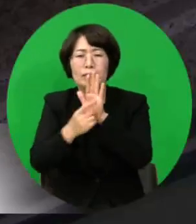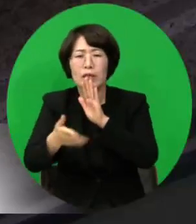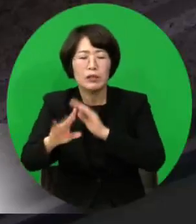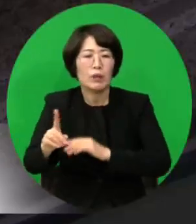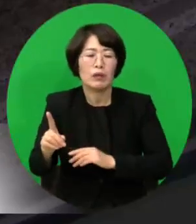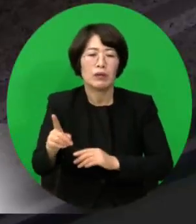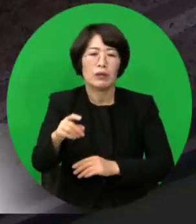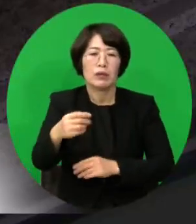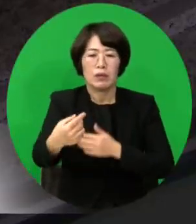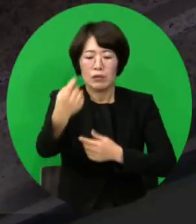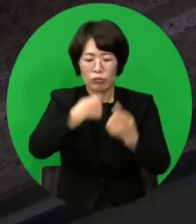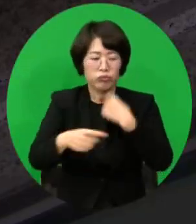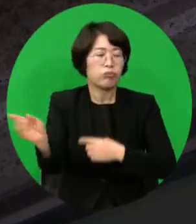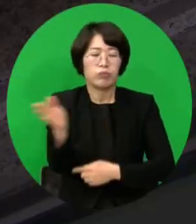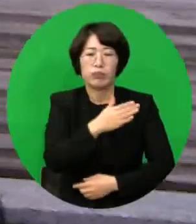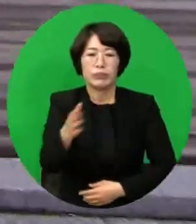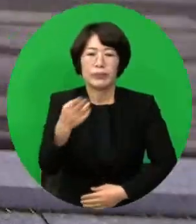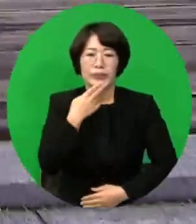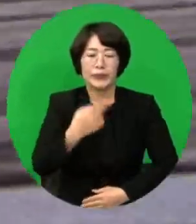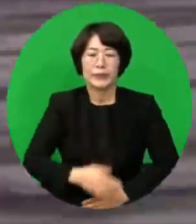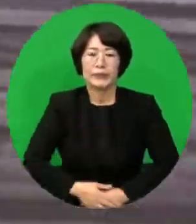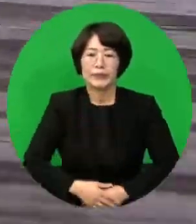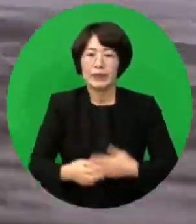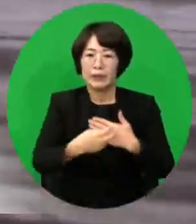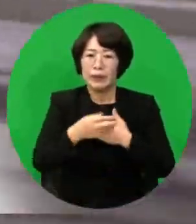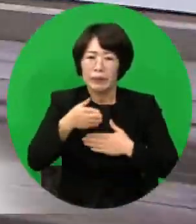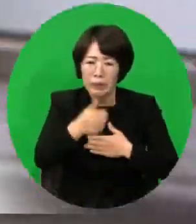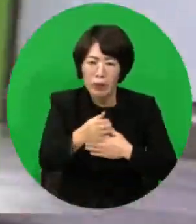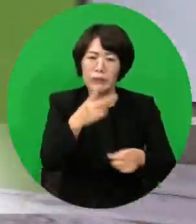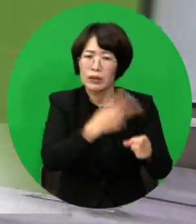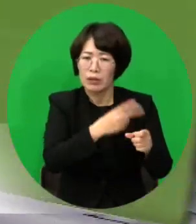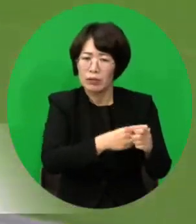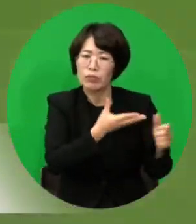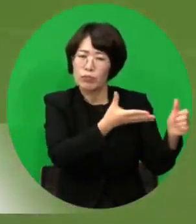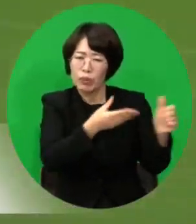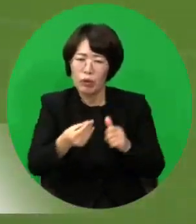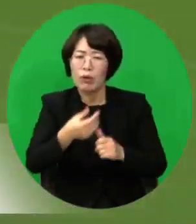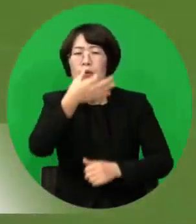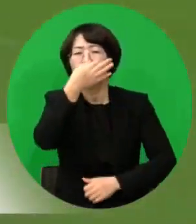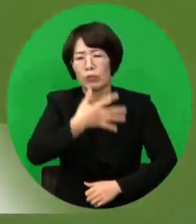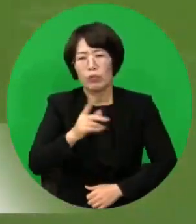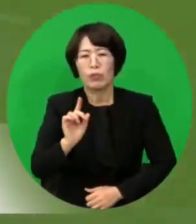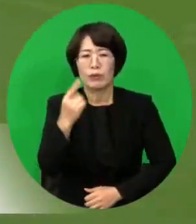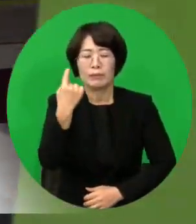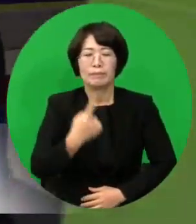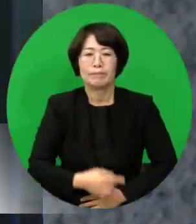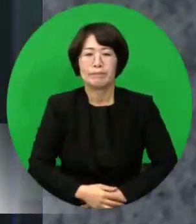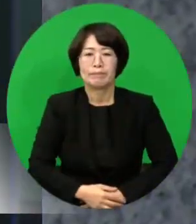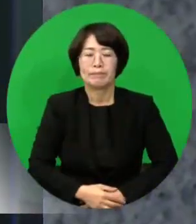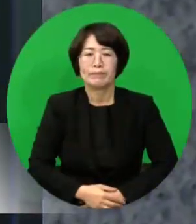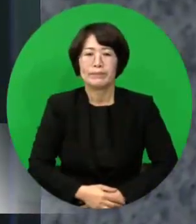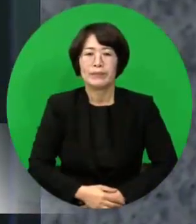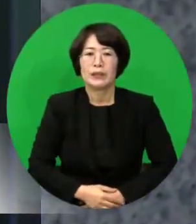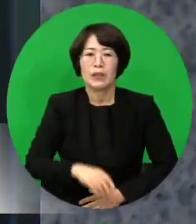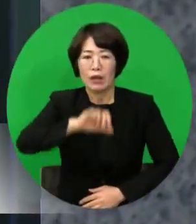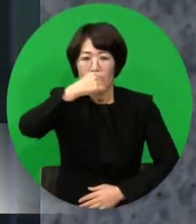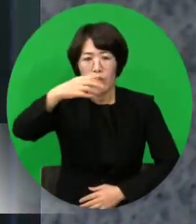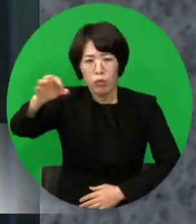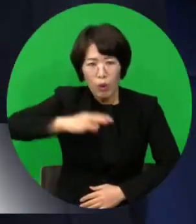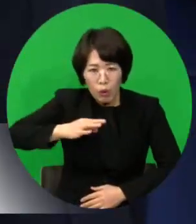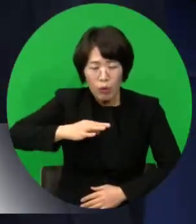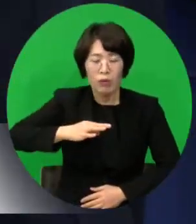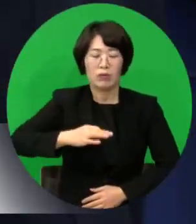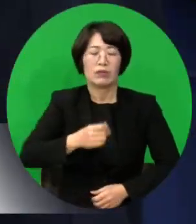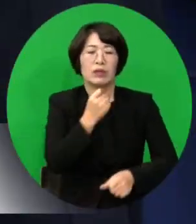곳도 지원하지 않았습니다. 소아과 전문의 등 인력을 구하기 힘들기 때문입니다. 재정 지원보다 더